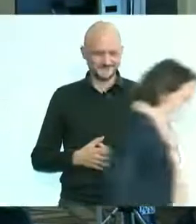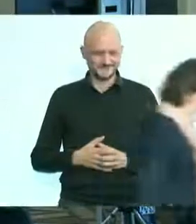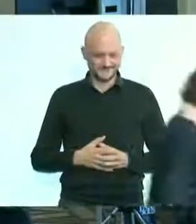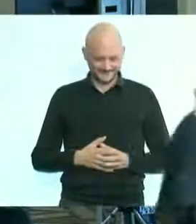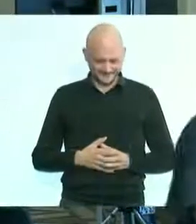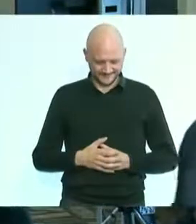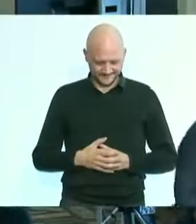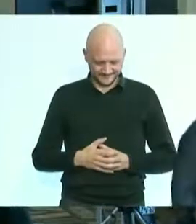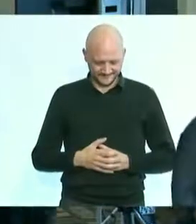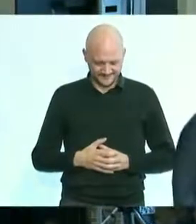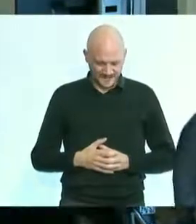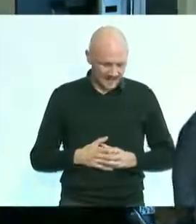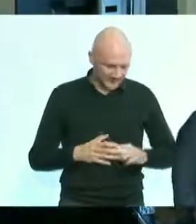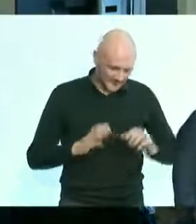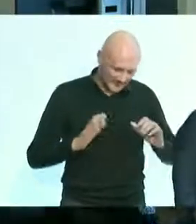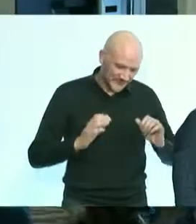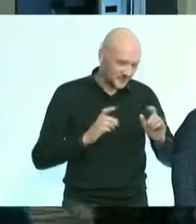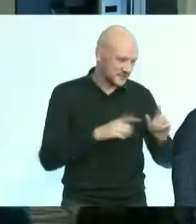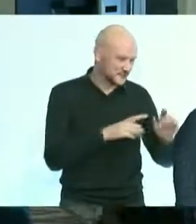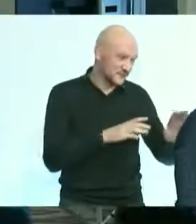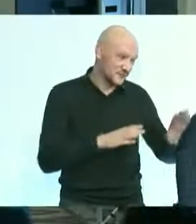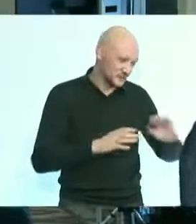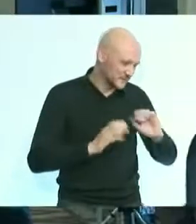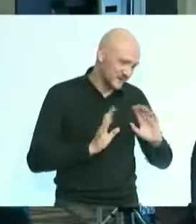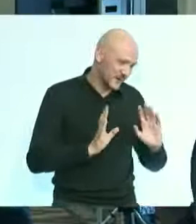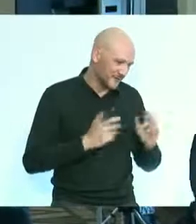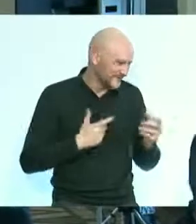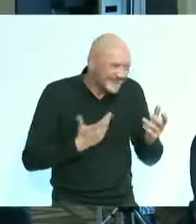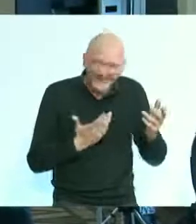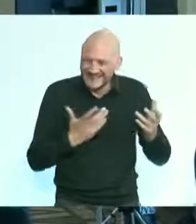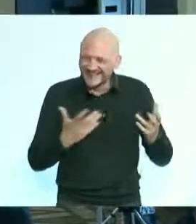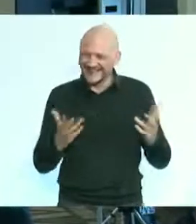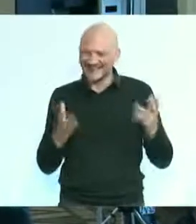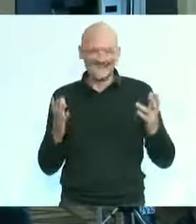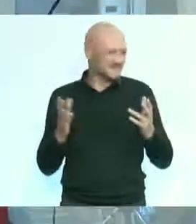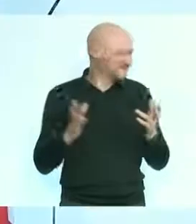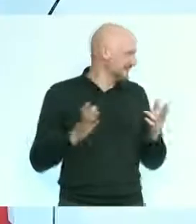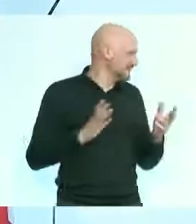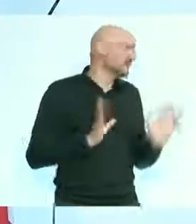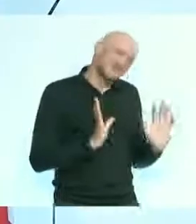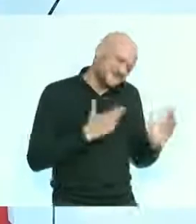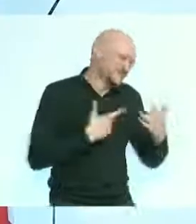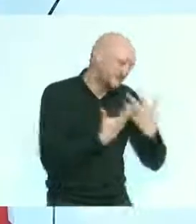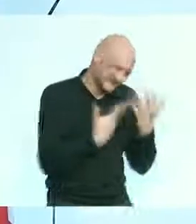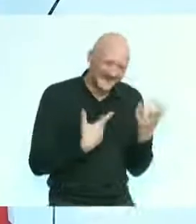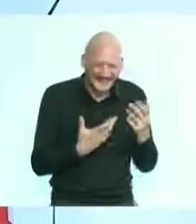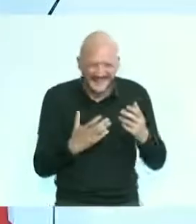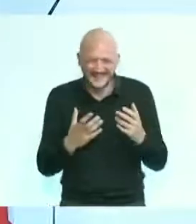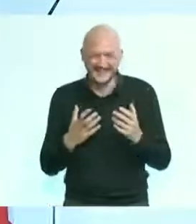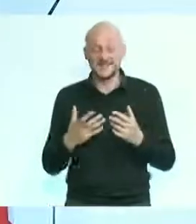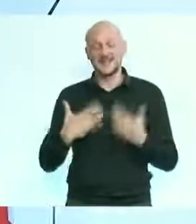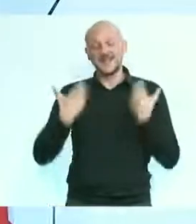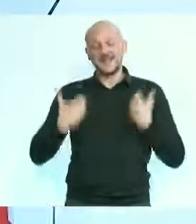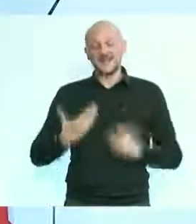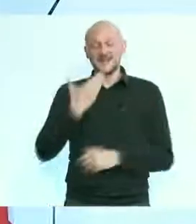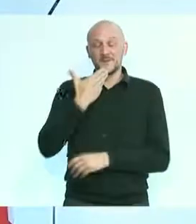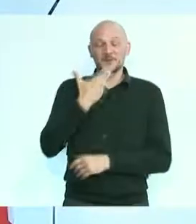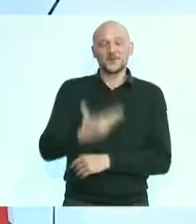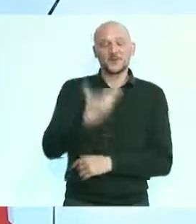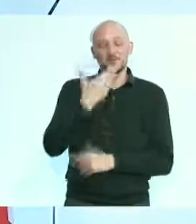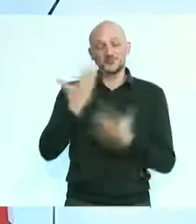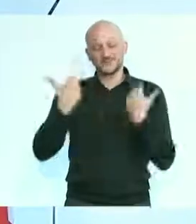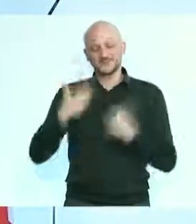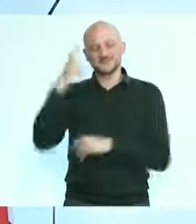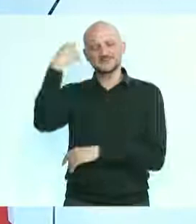Ouais. Bonjour Madame la Ministre, bonjour Mesdames, Messieurs. Donc je suis Patrice Tripoteau, je suis directeur général adjoint d'APF France